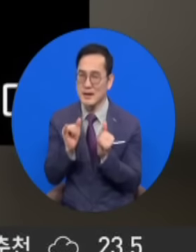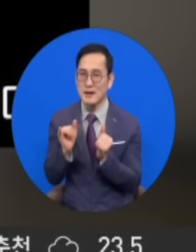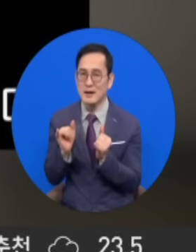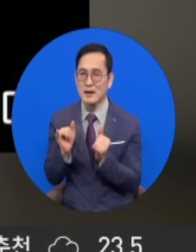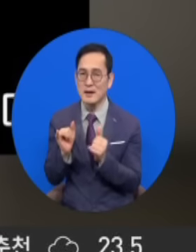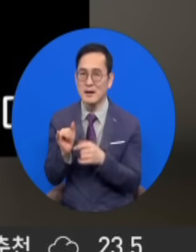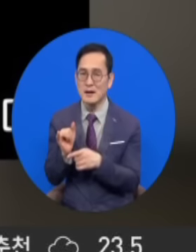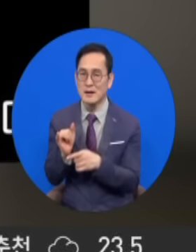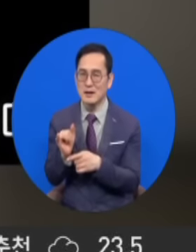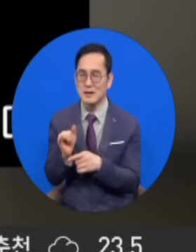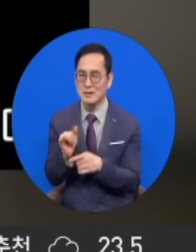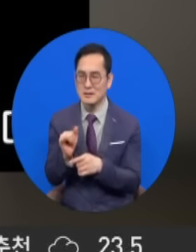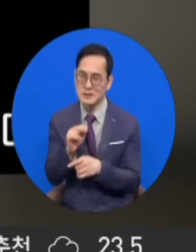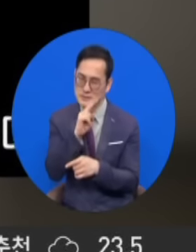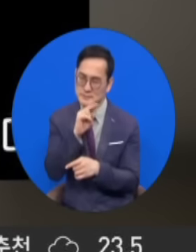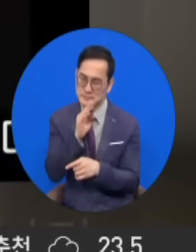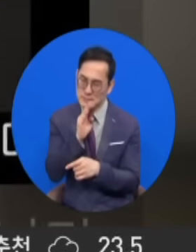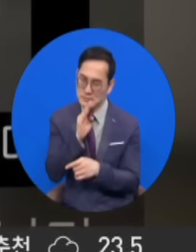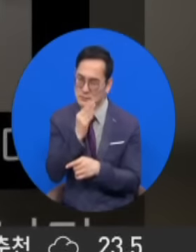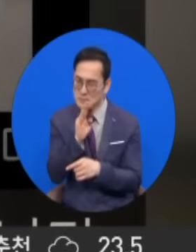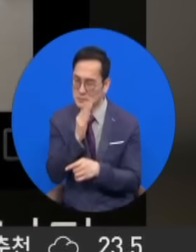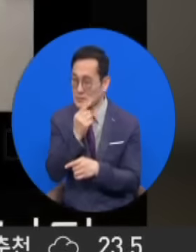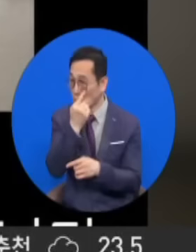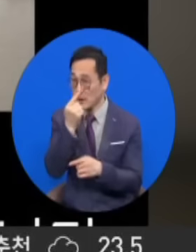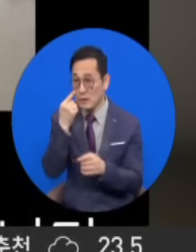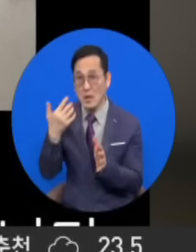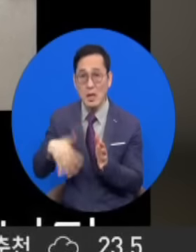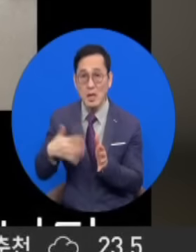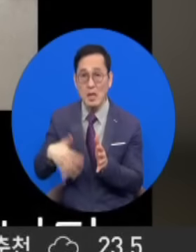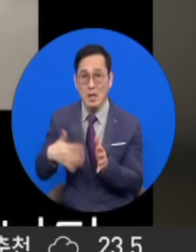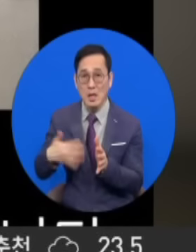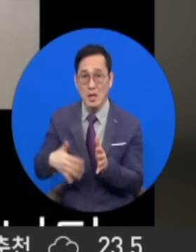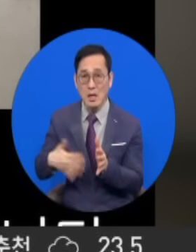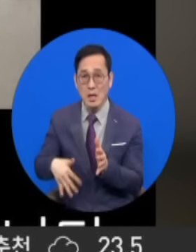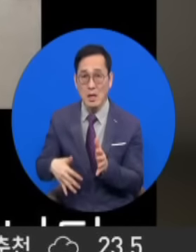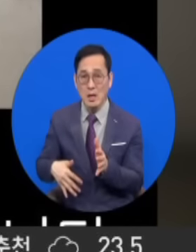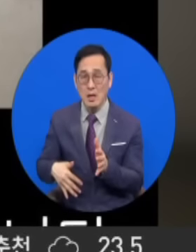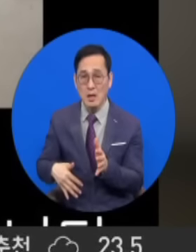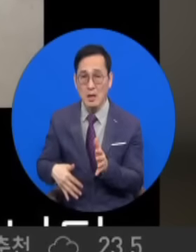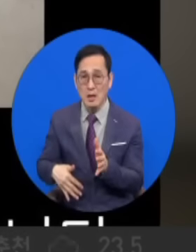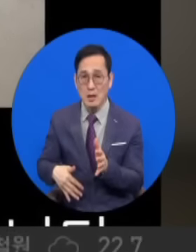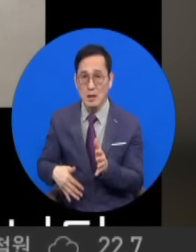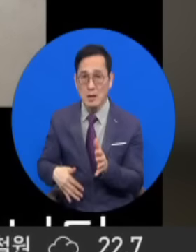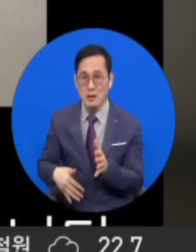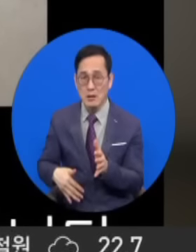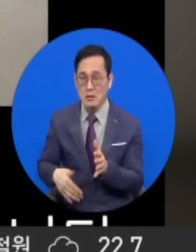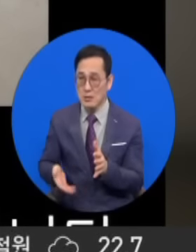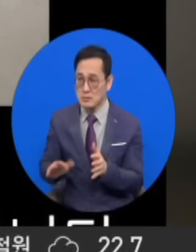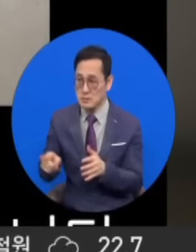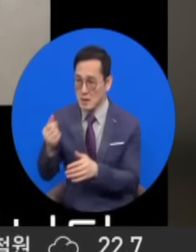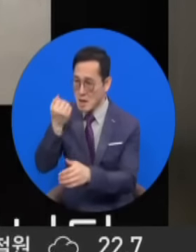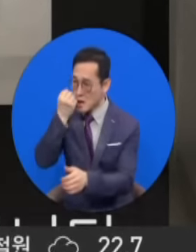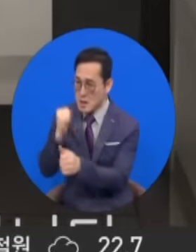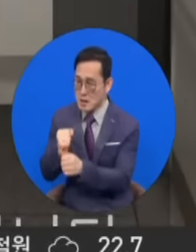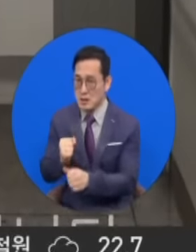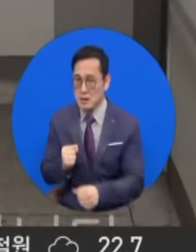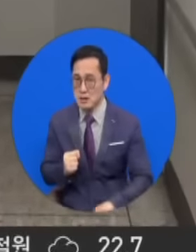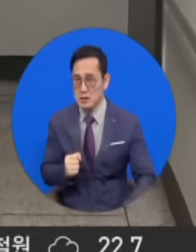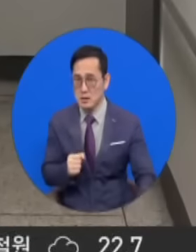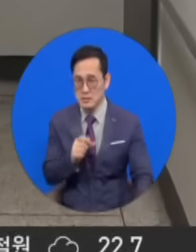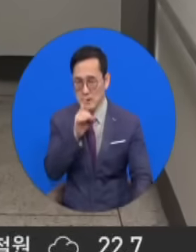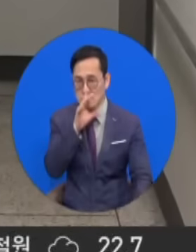보입니다. 조기현 변호사님. 그러니까 이게 큰일 날 뻔한 사건이에요. 그럼요. 대부분의 경찰들이 그렇지는 않을